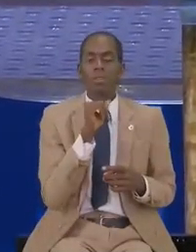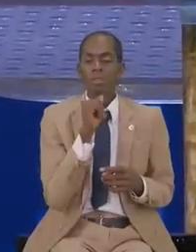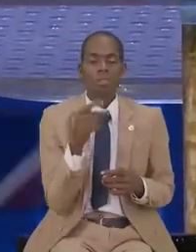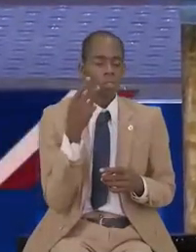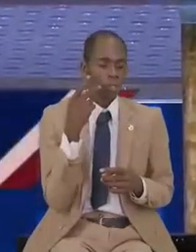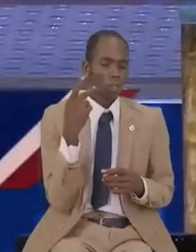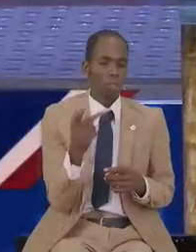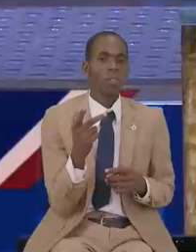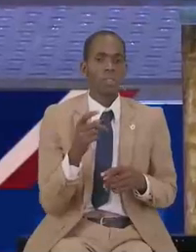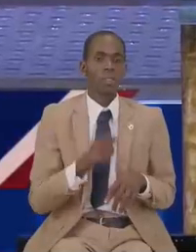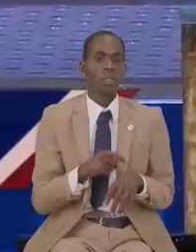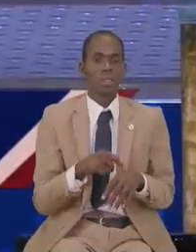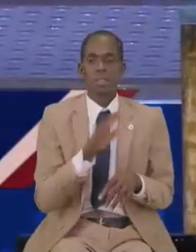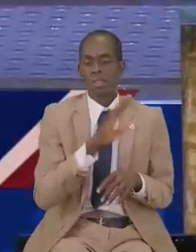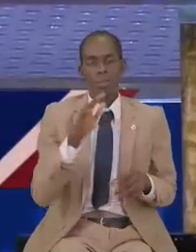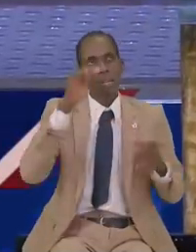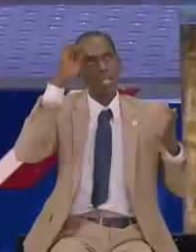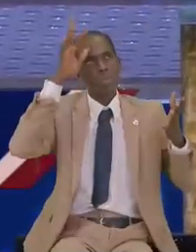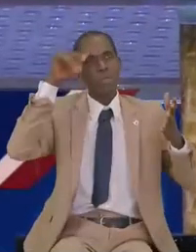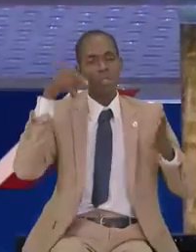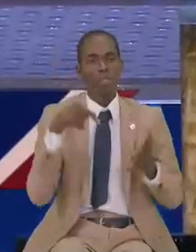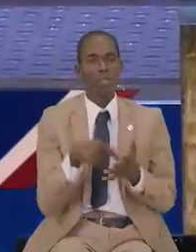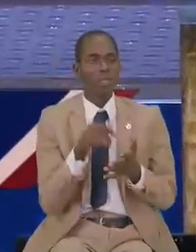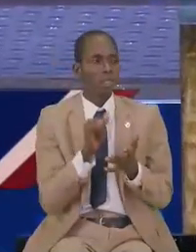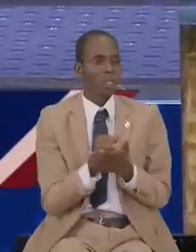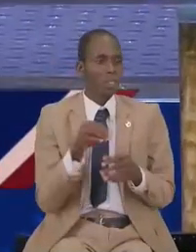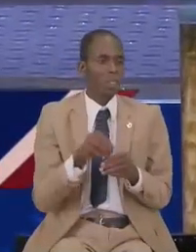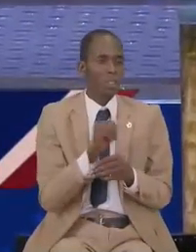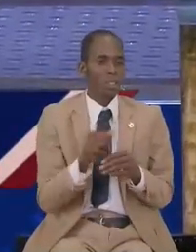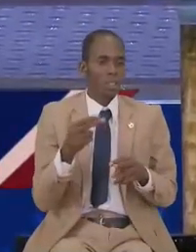n'ont jamais envisagé cela, qu'un tel temps